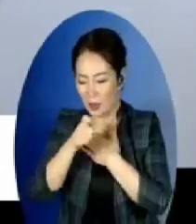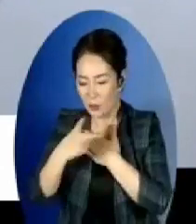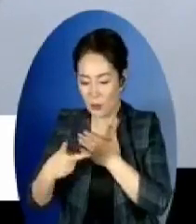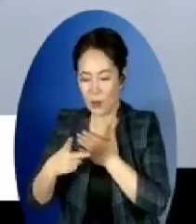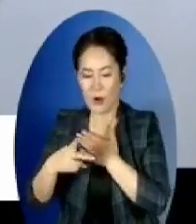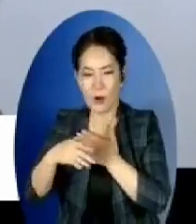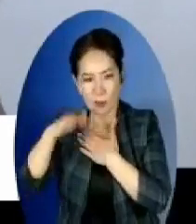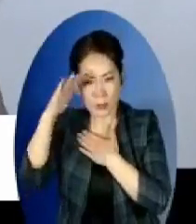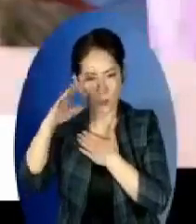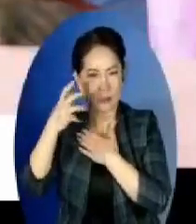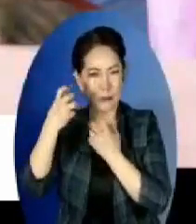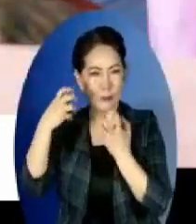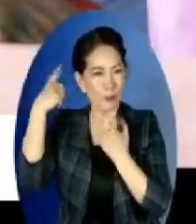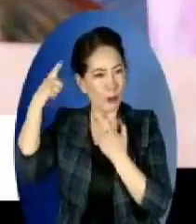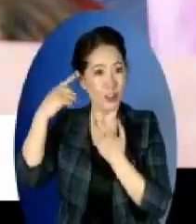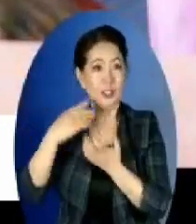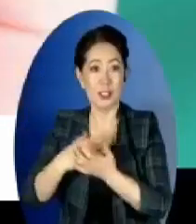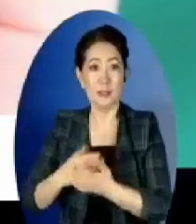төлөө гэж амар их боддсон юм байна.